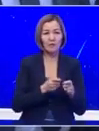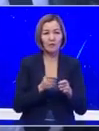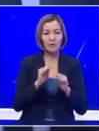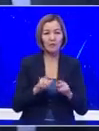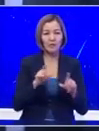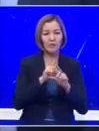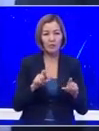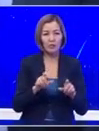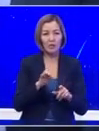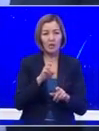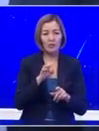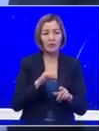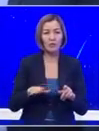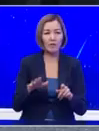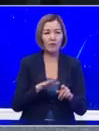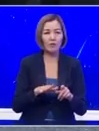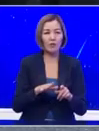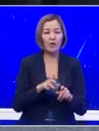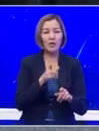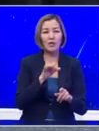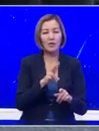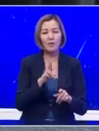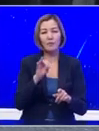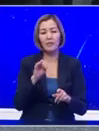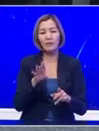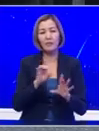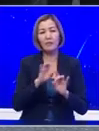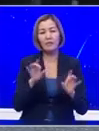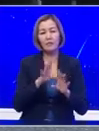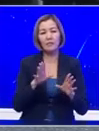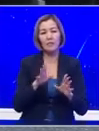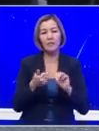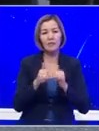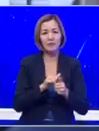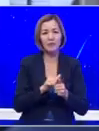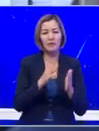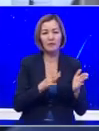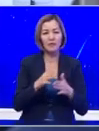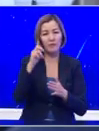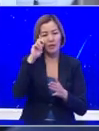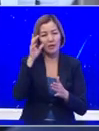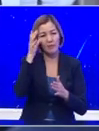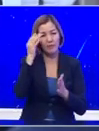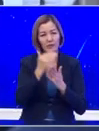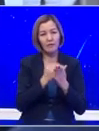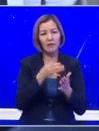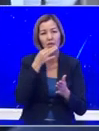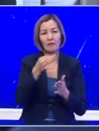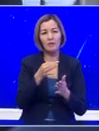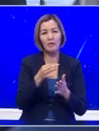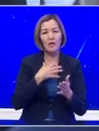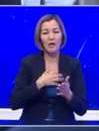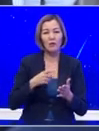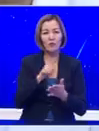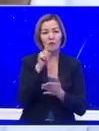детскими садами Алакульского района. Гани Бейсенбаев разъяснил важность вносимых изменений в системе образования и ответил на